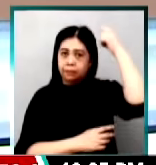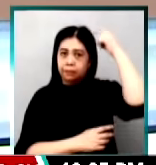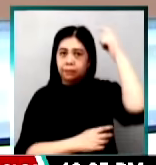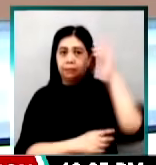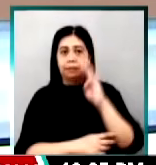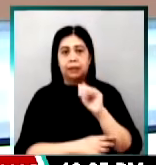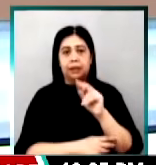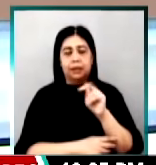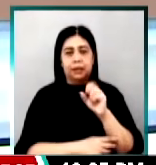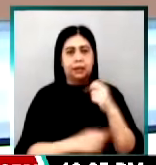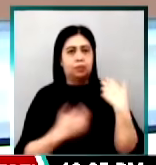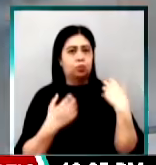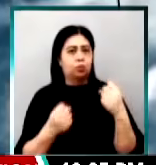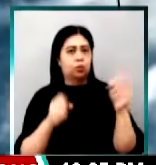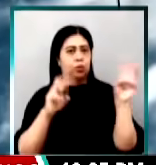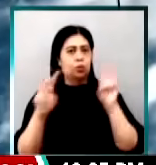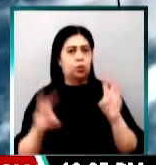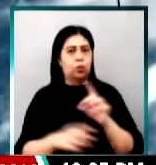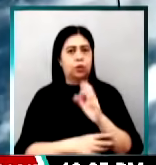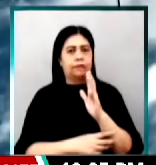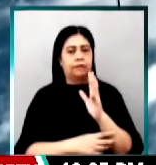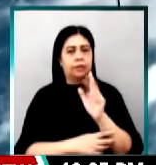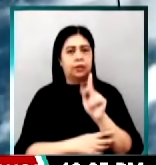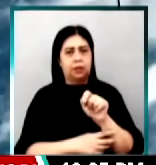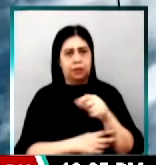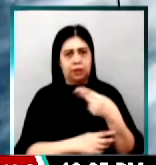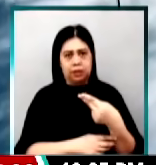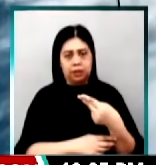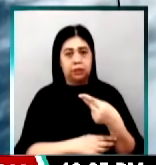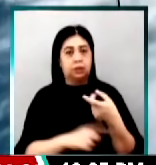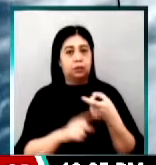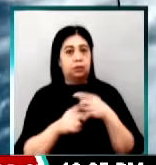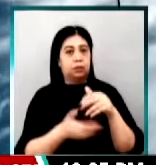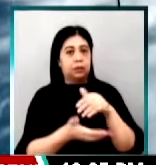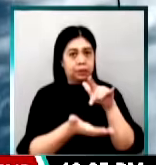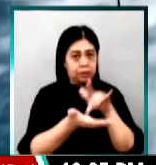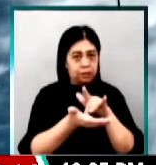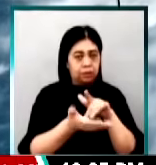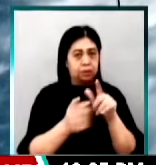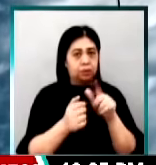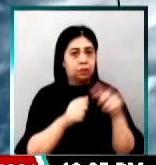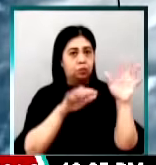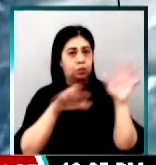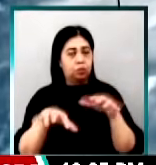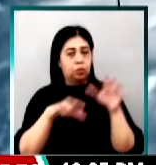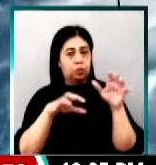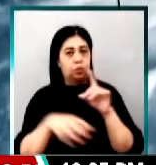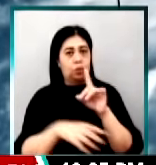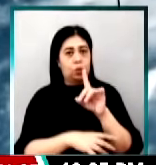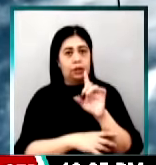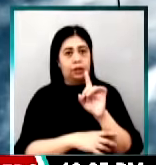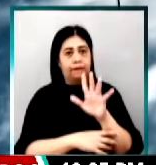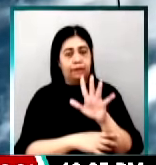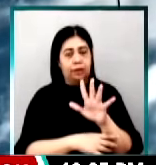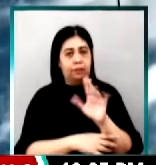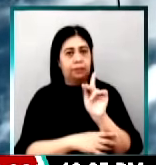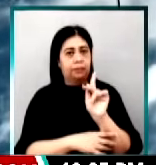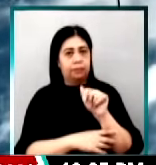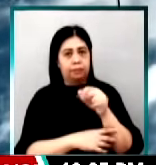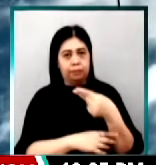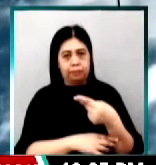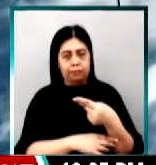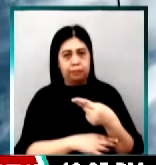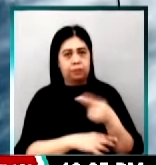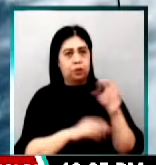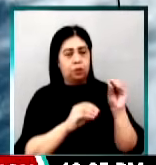na hangin na 150 kilometers per hour mula sa sentro at may pagbugsong 185 kilometers per hour. Kumikilos ang bagyo